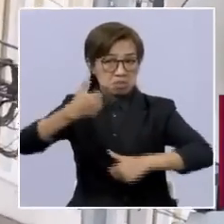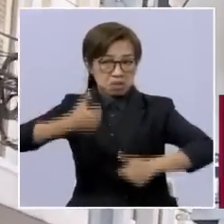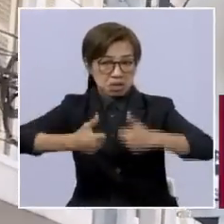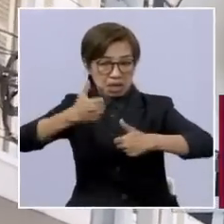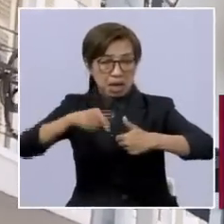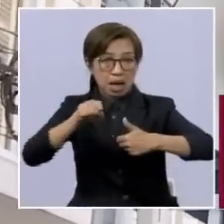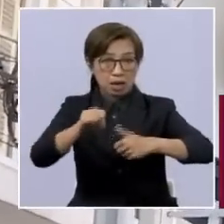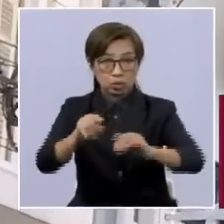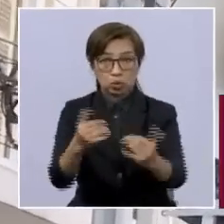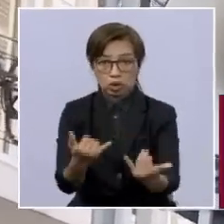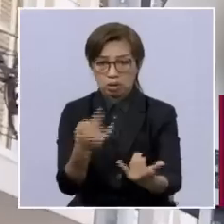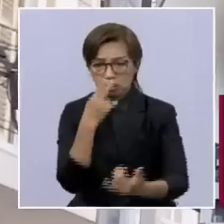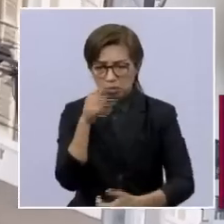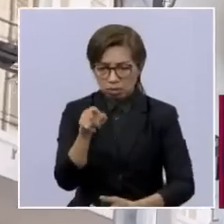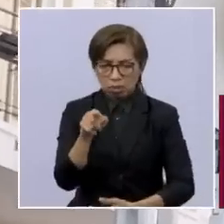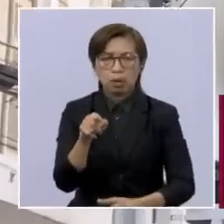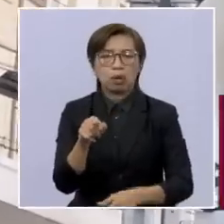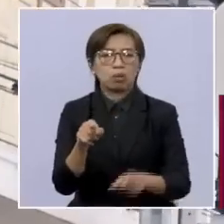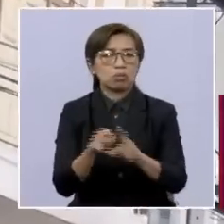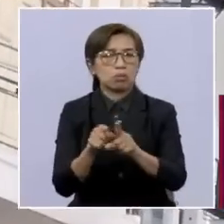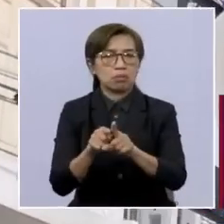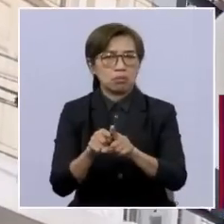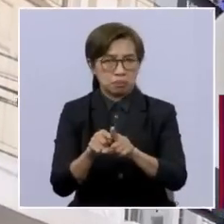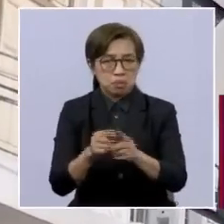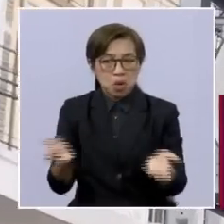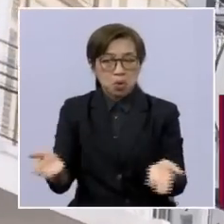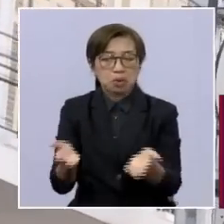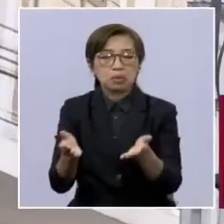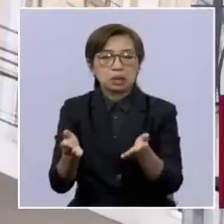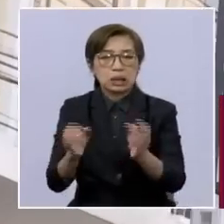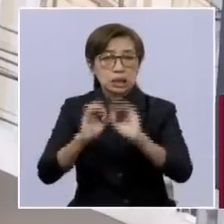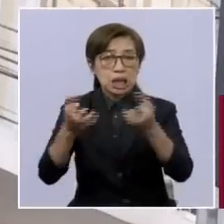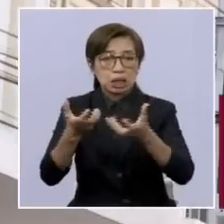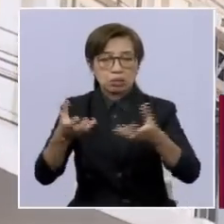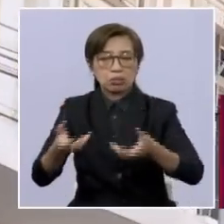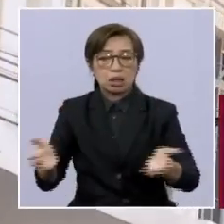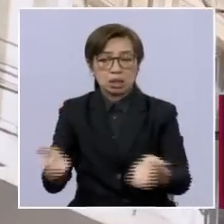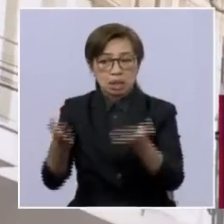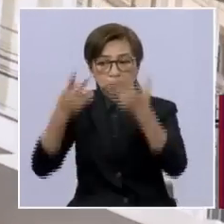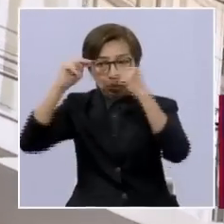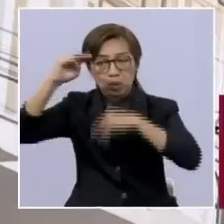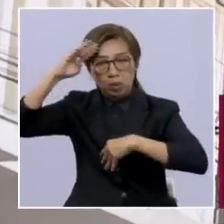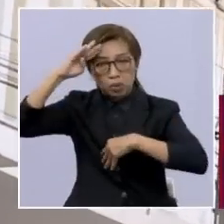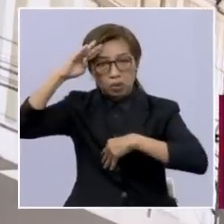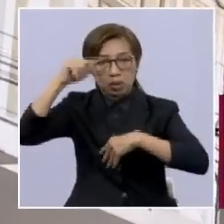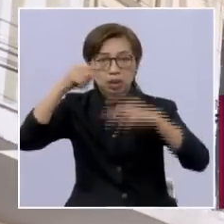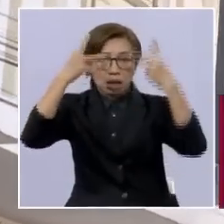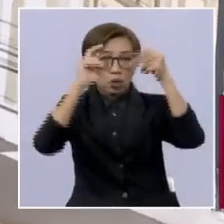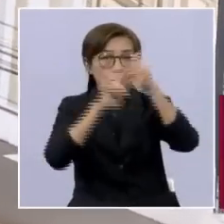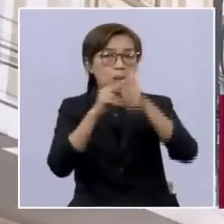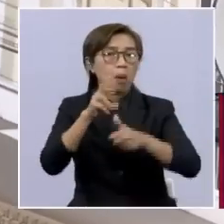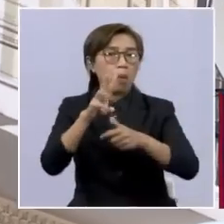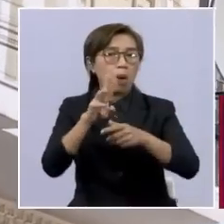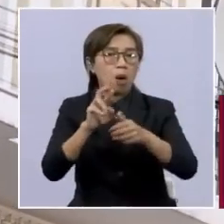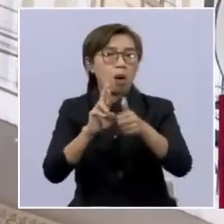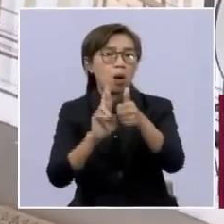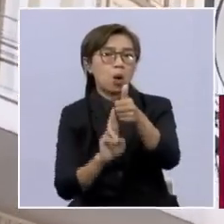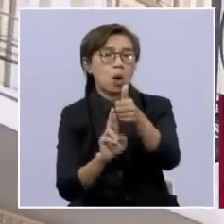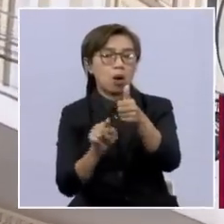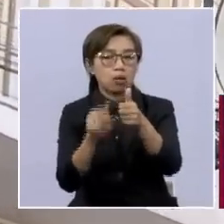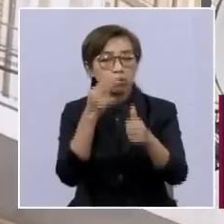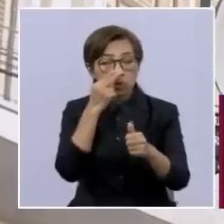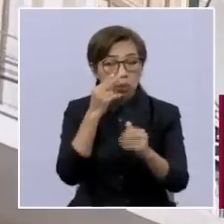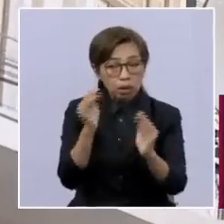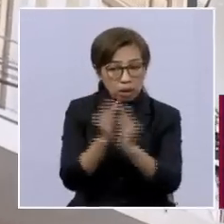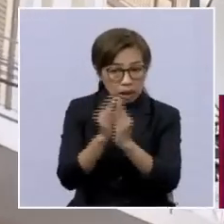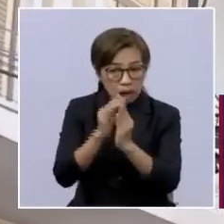อยู่ในเวลานี้ยังคงหนีไม่พ้นฝ่ายหนุนบิ๊กตู่นะครับซึ่งมีบิ๊กป้อมนะฮะเป็นตัวเลือกรองโดยวัดกันที่ผลเลือกตั้งว่า